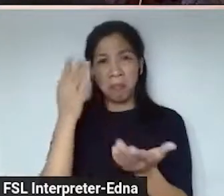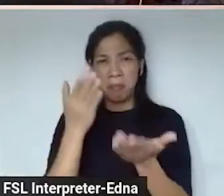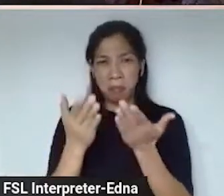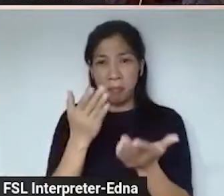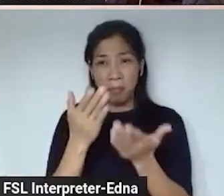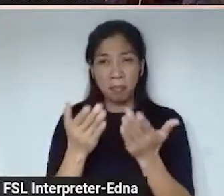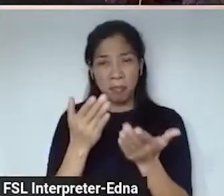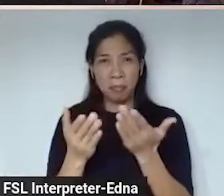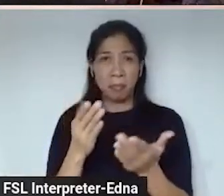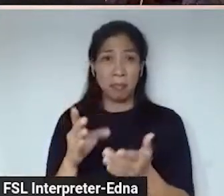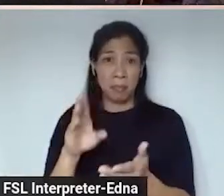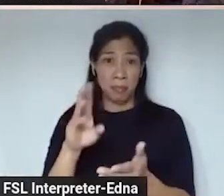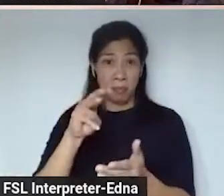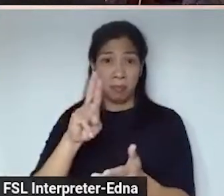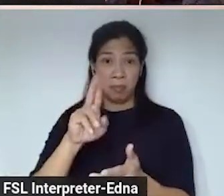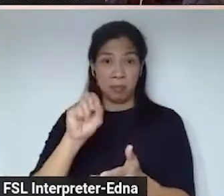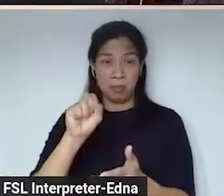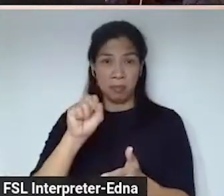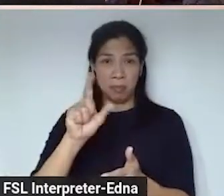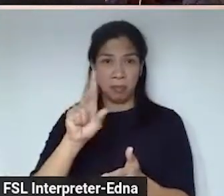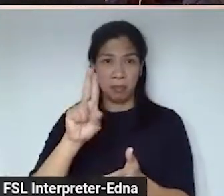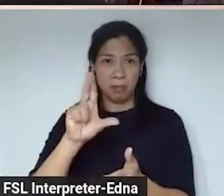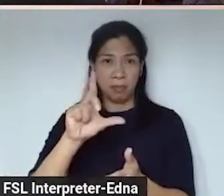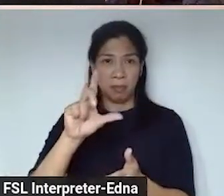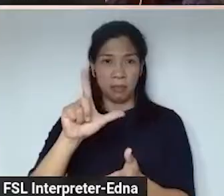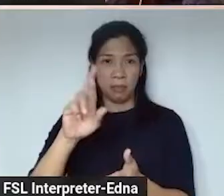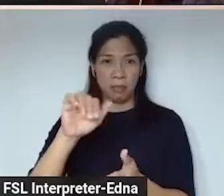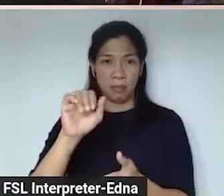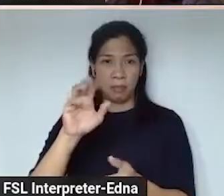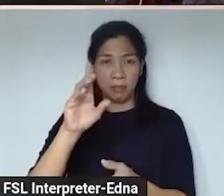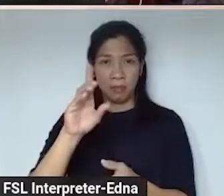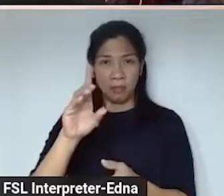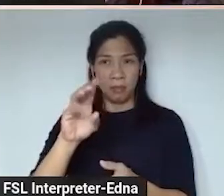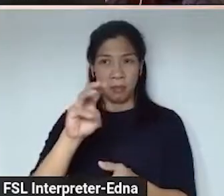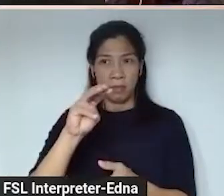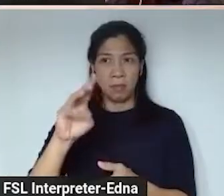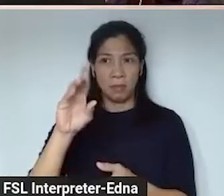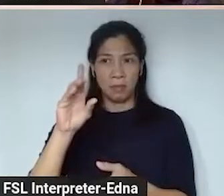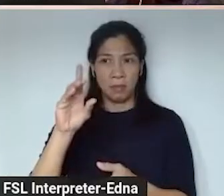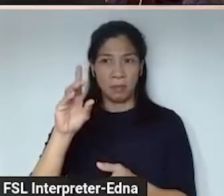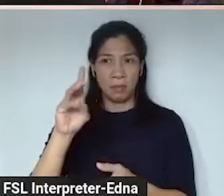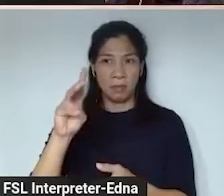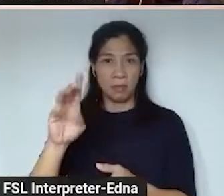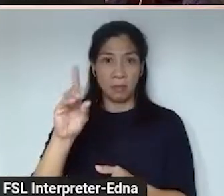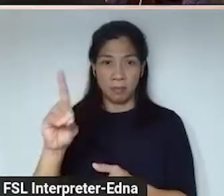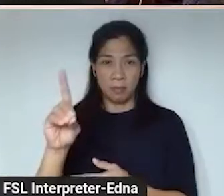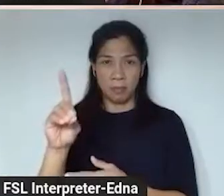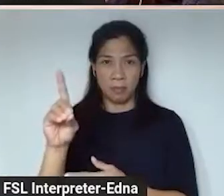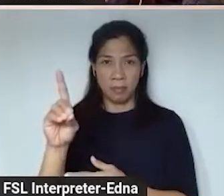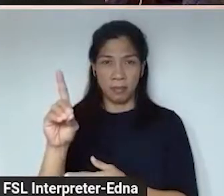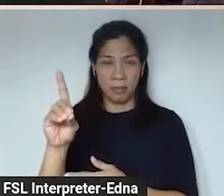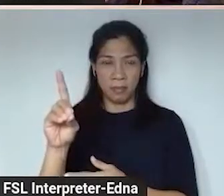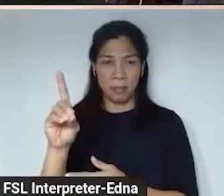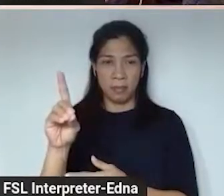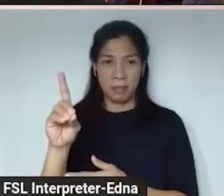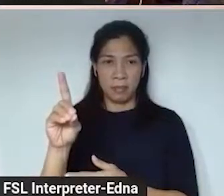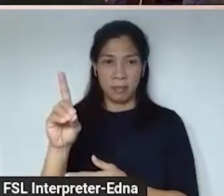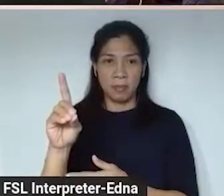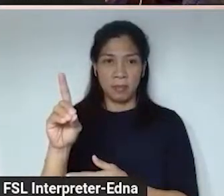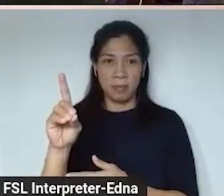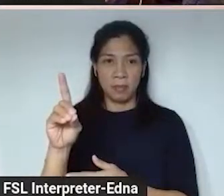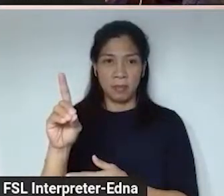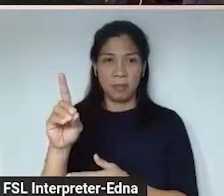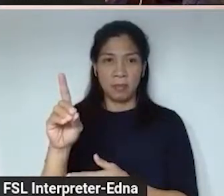it. So ang ginawa sa akin, ako ay nag-undergo ng biopsy. So